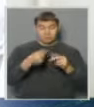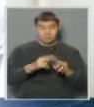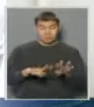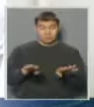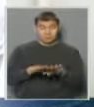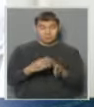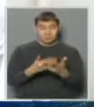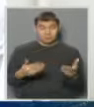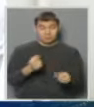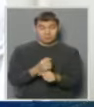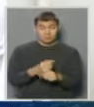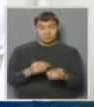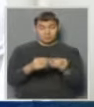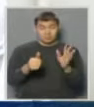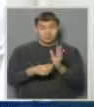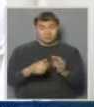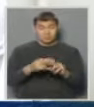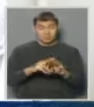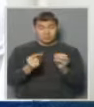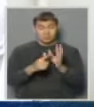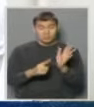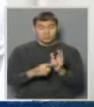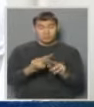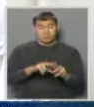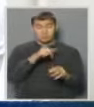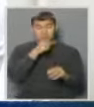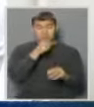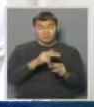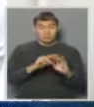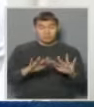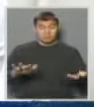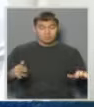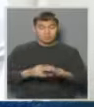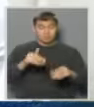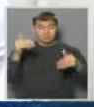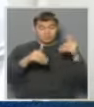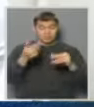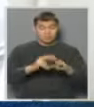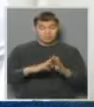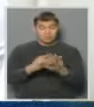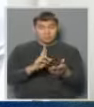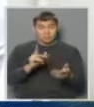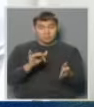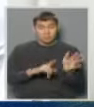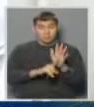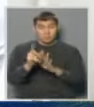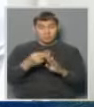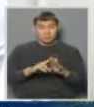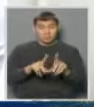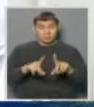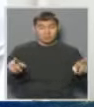вакцинаны біз жасаймыз 16-17-18 жастағы ересек балаларда. Бұл жа колледжде, университеттің бірінші курстарын, мектептегі